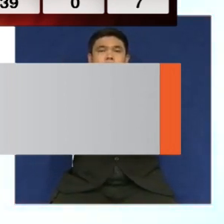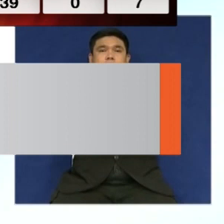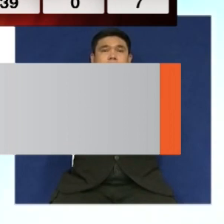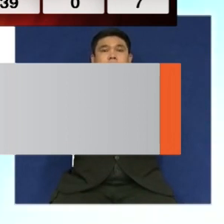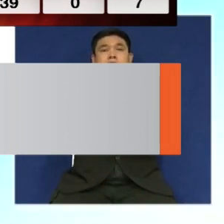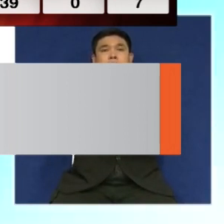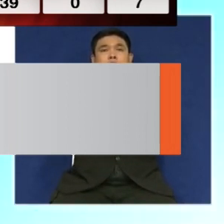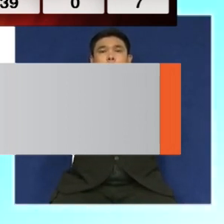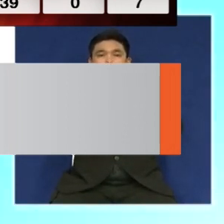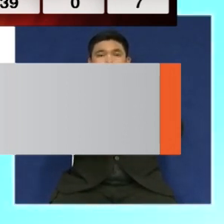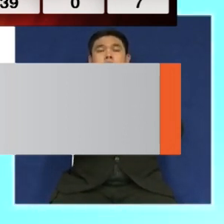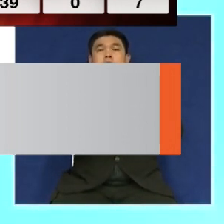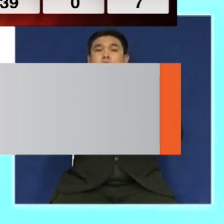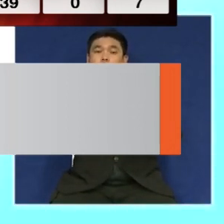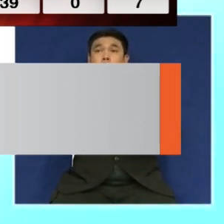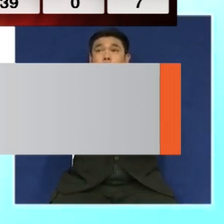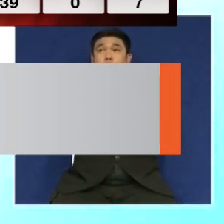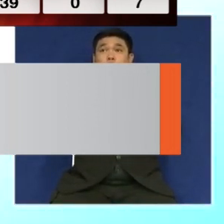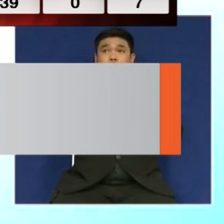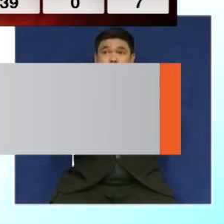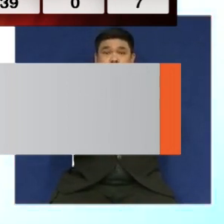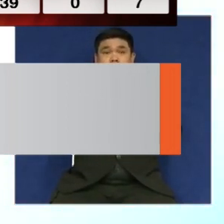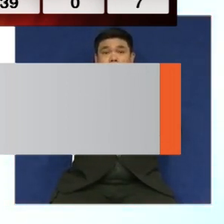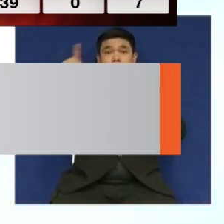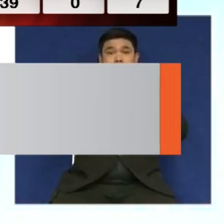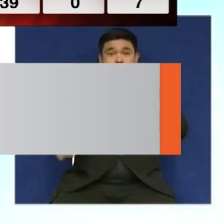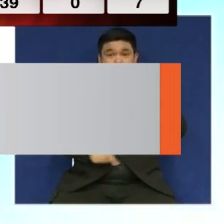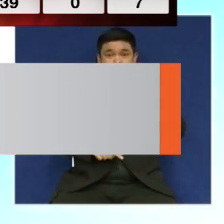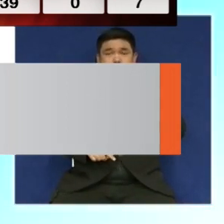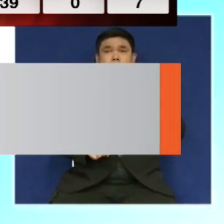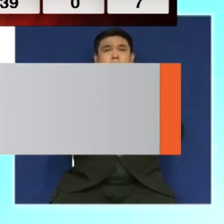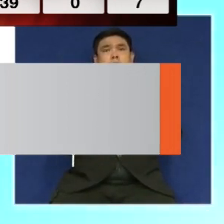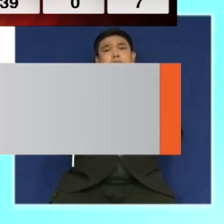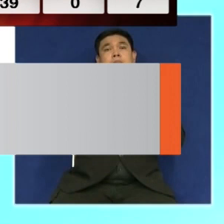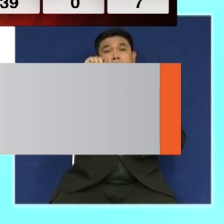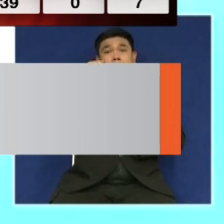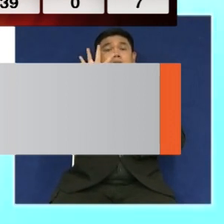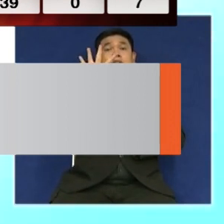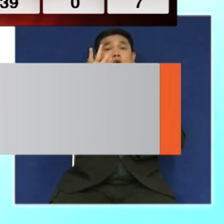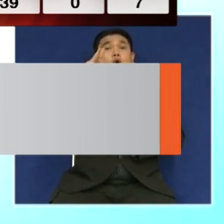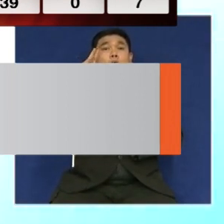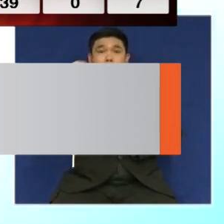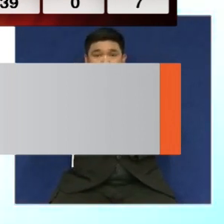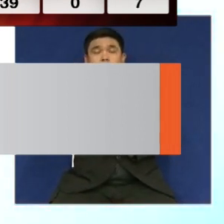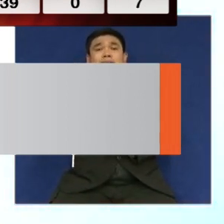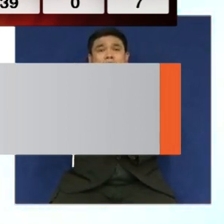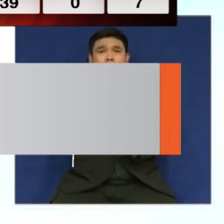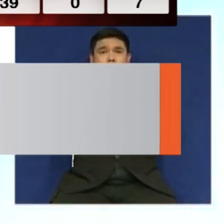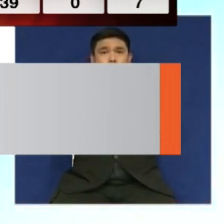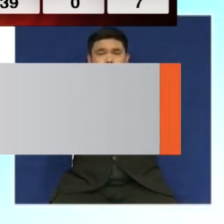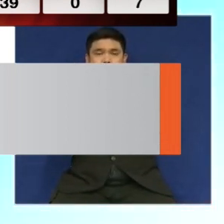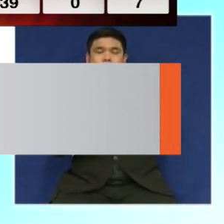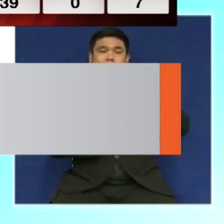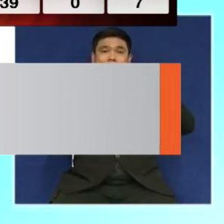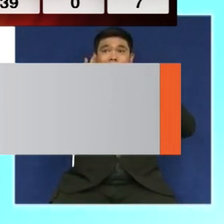ณะเดียวกันเมื่อห่างออกมาอีกนะครับสักประมาณสัก4กิโลเมตรนะครับแล้วก็มากกว่านั้นอีกนิดนึงก็จะมีอีก2แห่งนะ